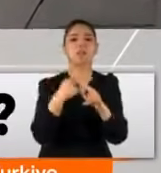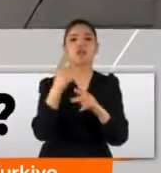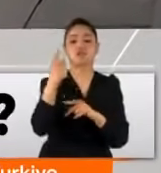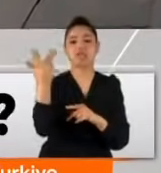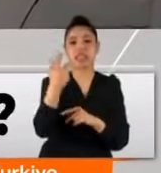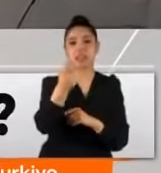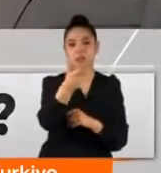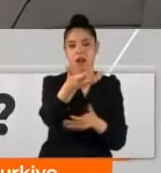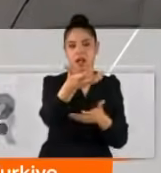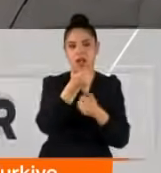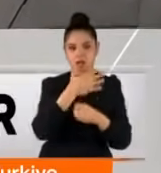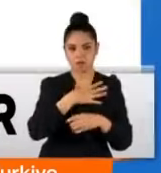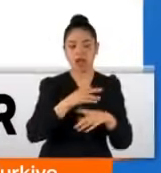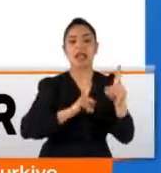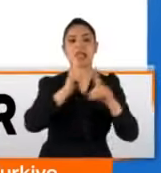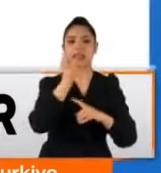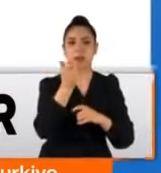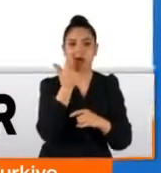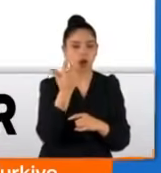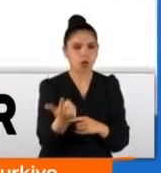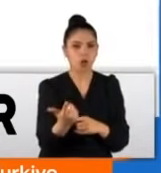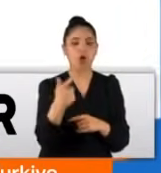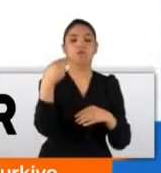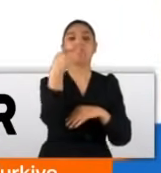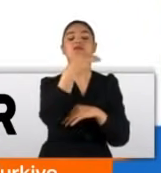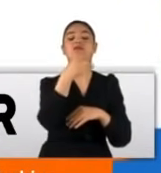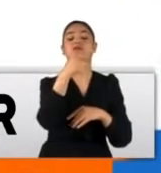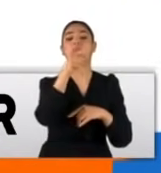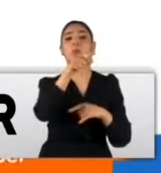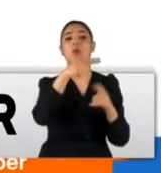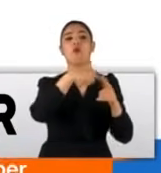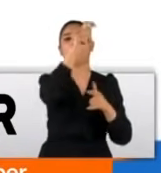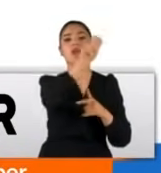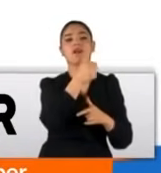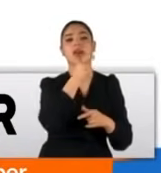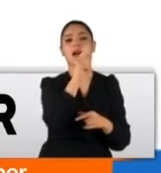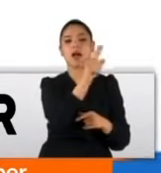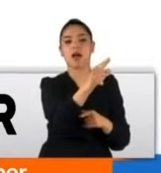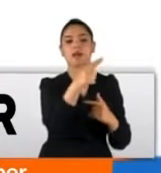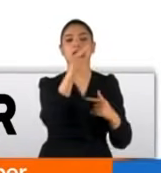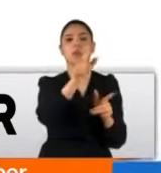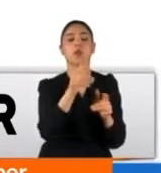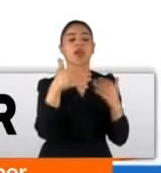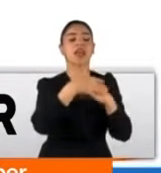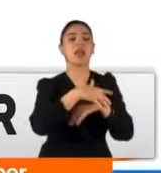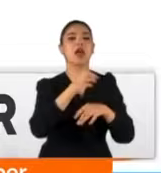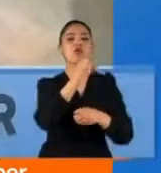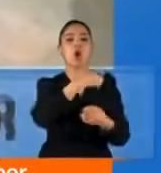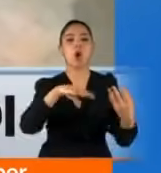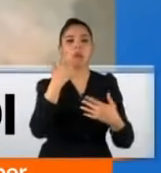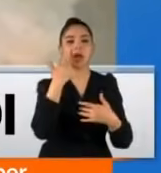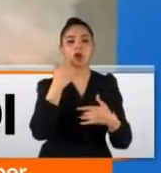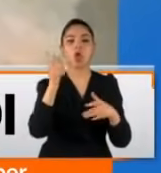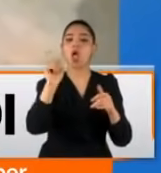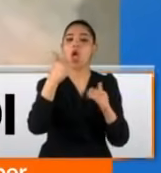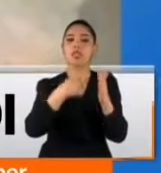hesaplarına, kripto paralara. Diğer yandan Faruk Fatih Özer için çember daralıyor. Gece yarısı operasyonuyla Özer'in yanındaki kilit